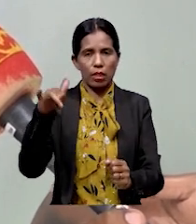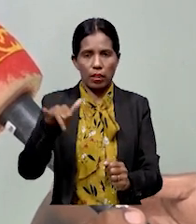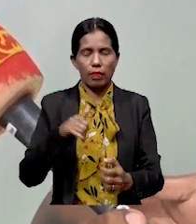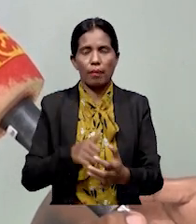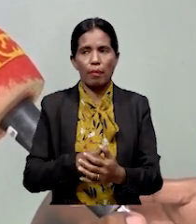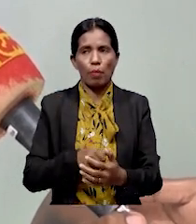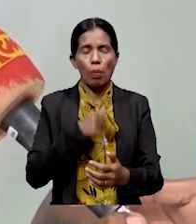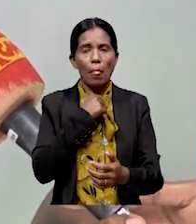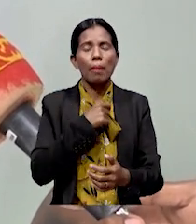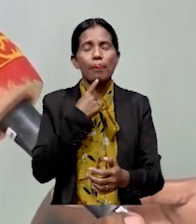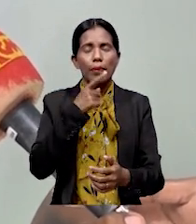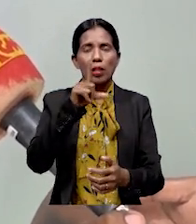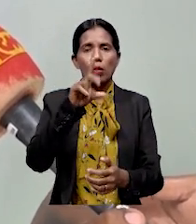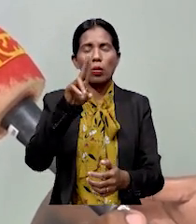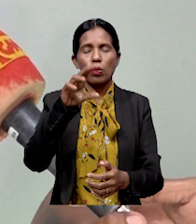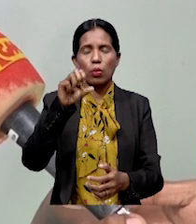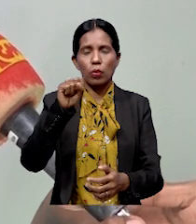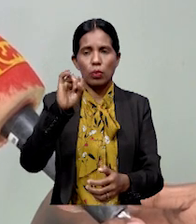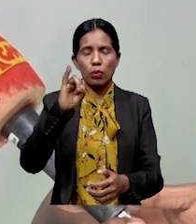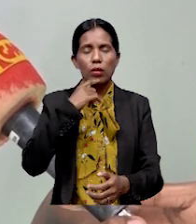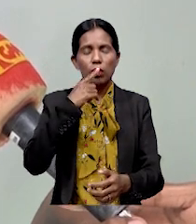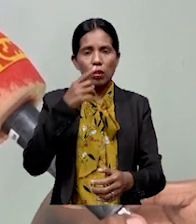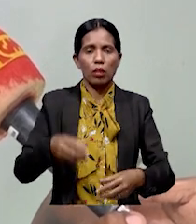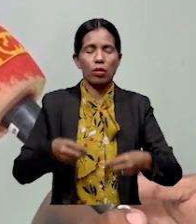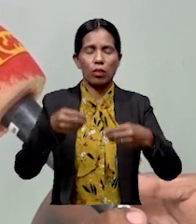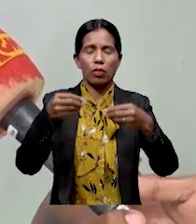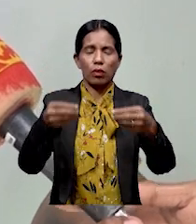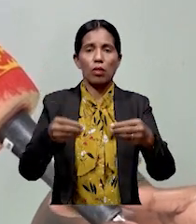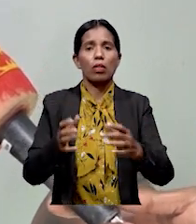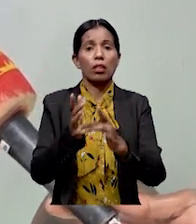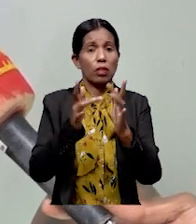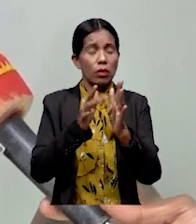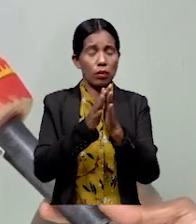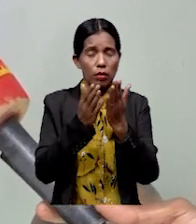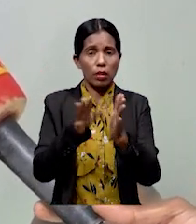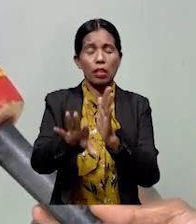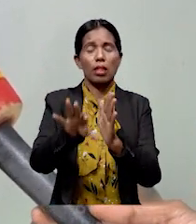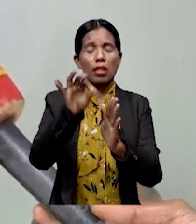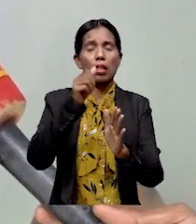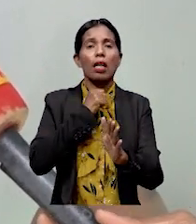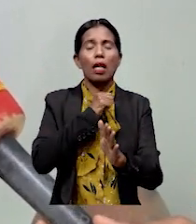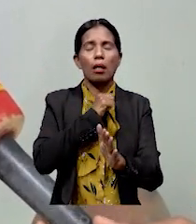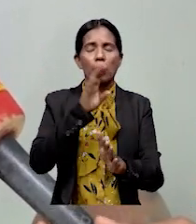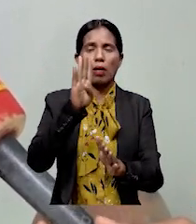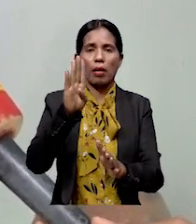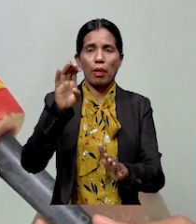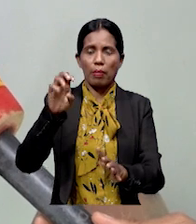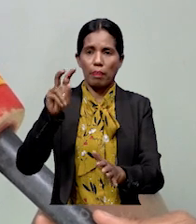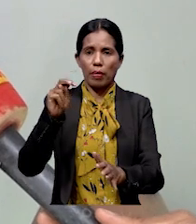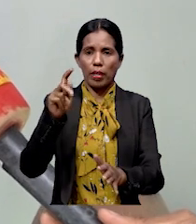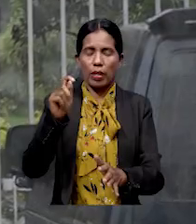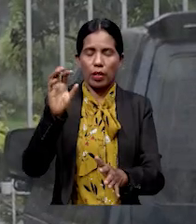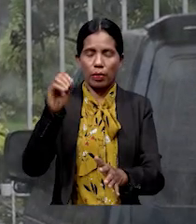Luis Antonio Tagle, prefeito Congregação Evangelização, nomeia Padre Bento Barros Pereira,